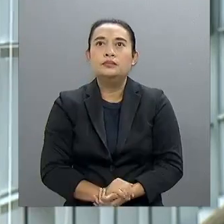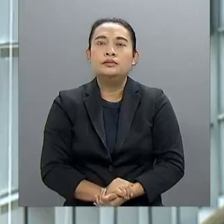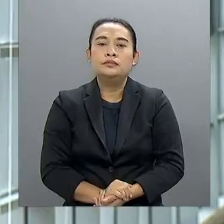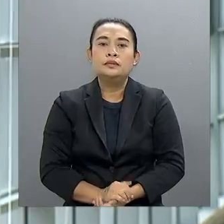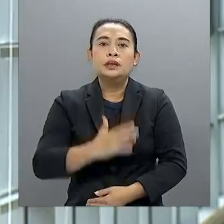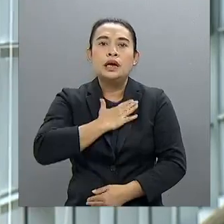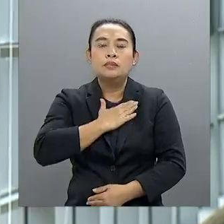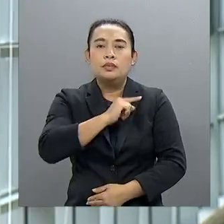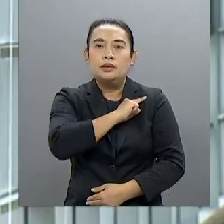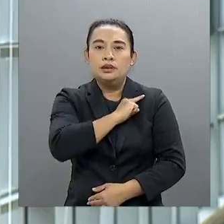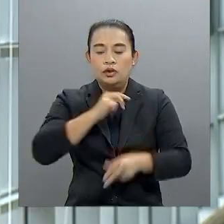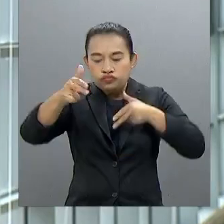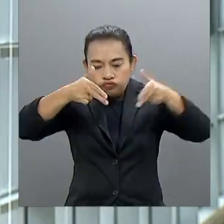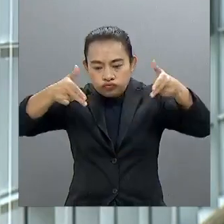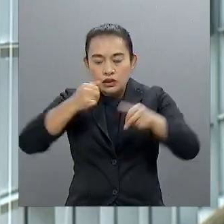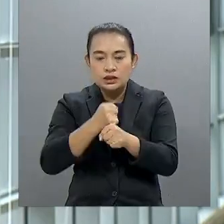ก็อาจจะเอาอาจจะมีมุมมองที่แตกต่างออกไปนิดนึงคือเราอาจจะมองของคนที่เข้ามาอ่านที่จะเป็นพิธีกรผู้ดำเนินรายการของเราเนี้ยผ่านมุมกล้องหรือว่าดูบุคลิกภาพผ่านเลนส์อีกทีนึงว่าตัวเขาเป็นยังไงบ้างอะไรแบบนี้นะครับที่นี่ว่าอ่าในองค์รวมๆก็คงมีหลักเกณฑ์คล้ายๆกันกับกรรมการคนอื่นๆแต่ในมุมมองที่พิเศษก็คือว่าเราอยากจะดูว่าถ้าผ่านเล่นแล้วเนี่ยบุคลิกเป็นยังไงบางคนอาจจะดูภายนอกอยู่เผินเนี่ยอาจจะดูธรรมดาธรรมดาจะเมื่อเรามองผ่านต้องผ่านเลนส์ของเราไปแล้วเนี่ยบุคลิกเขาอาจจะมีมุมมองที่แตกต่างกว่าจะตัวจริงและเป็นไปได้นะครับเพราะฉะนั้นอ่าตรงนี้แล้วก็เอาประสบการณ์ที่เคยทำในการนำกับรายการในการทำงานกับพิธีกรคนอื่นๆของไทยพีบีเอสเนี่ยมามามาร่วมแชร์ประสบการณ์และใช้ประสบการณ์ในการตัดสินของของผู้ที่จะเข้ามาสมัครในครั้งนี้ด้วยครับอ่า